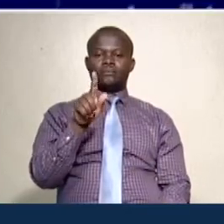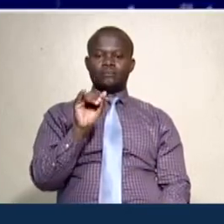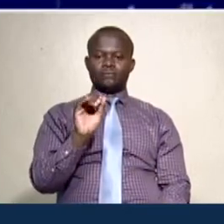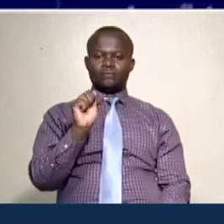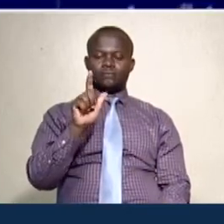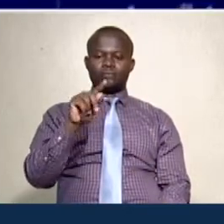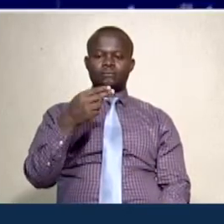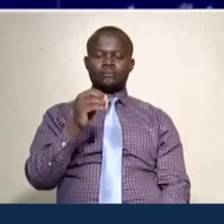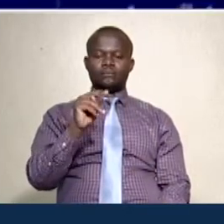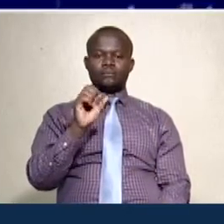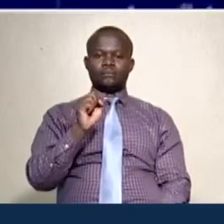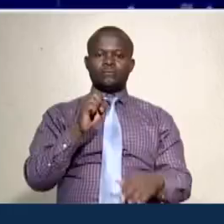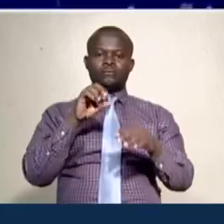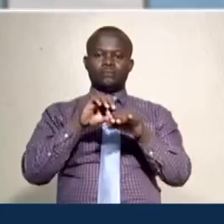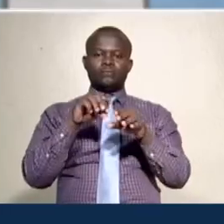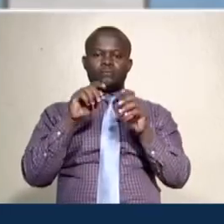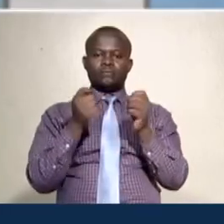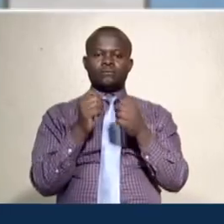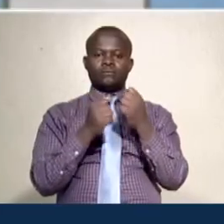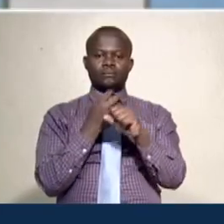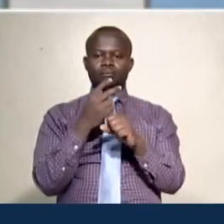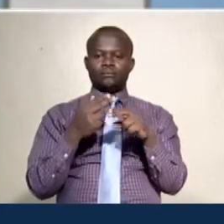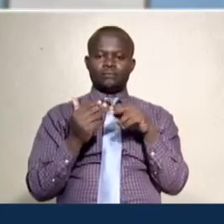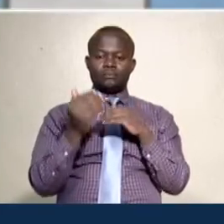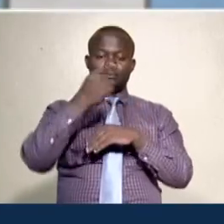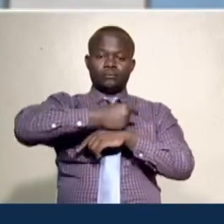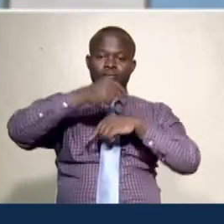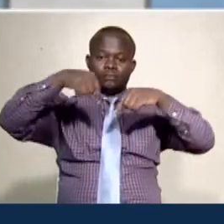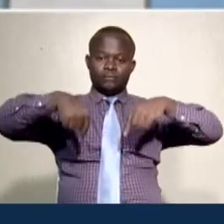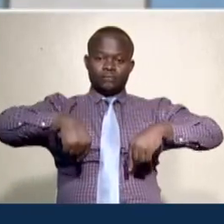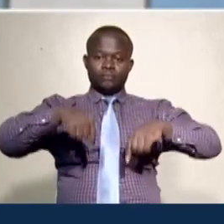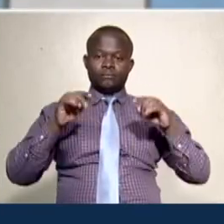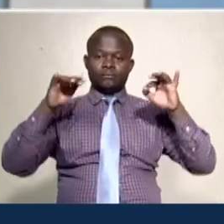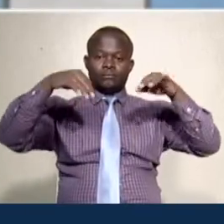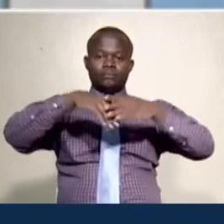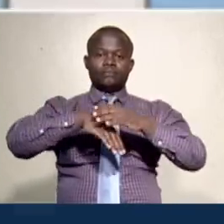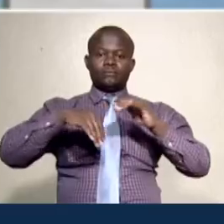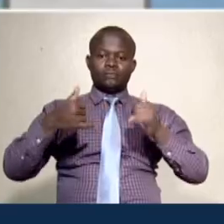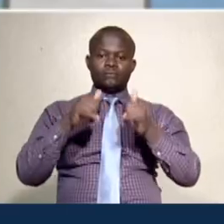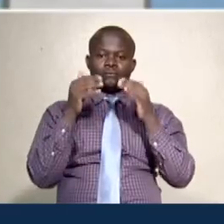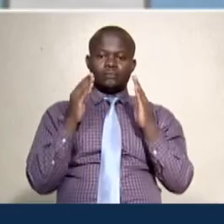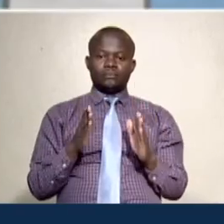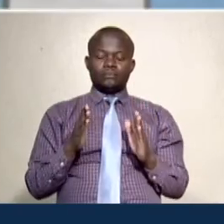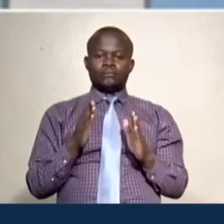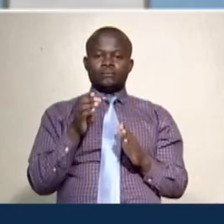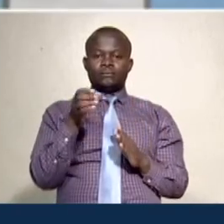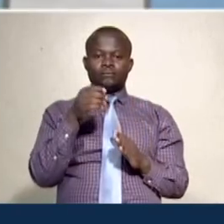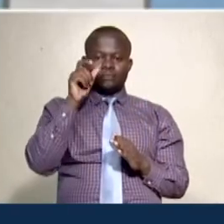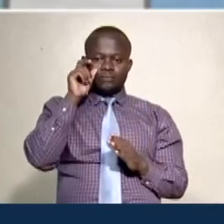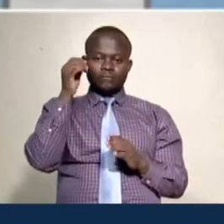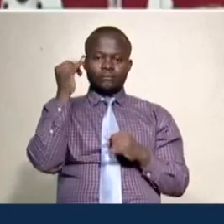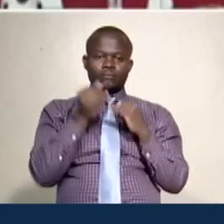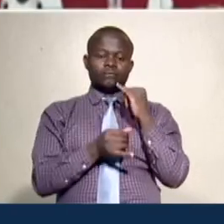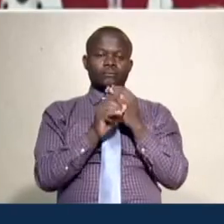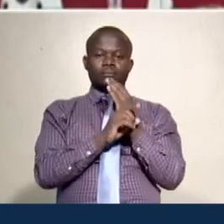muri manda y'imyaka ibiri ari umuyobozi w'iri shyirahamwe, ndetse uyu munsi yahise yitabira imikino ya Kagame Cup